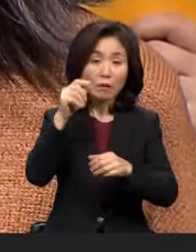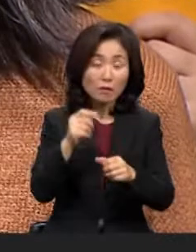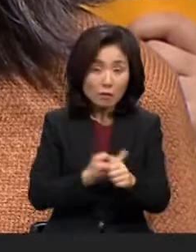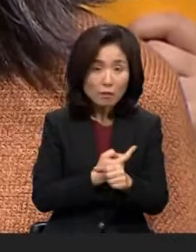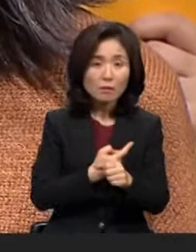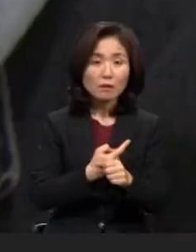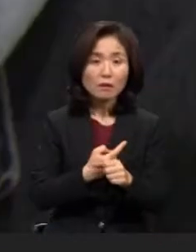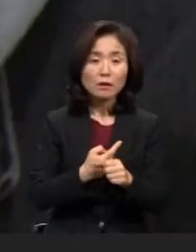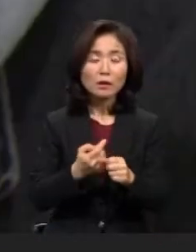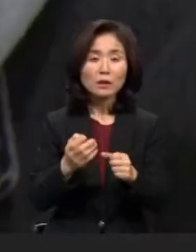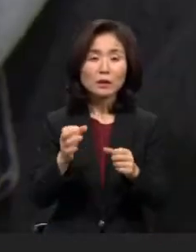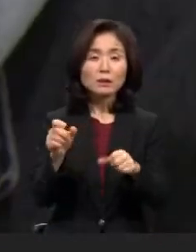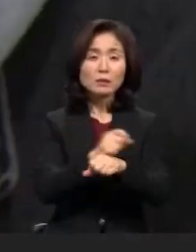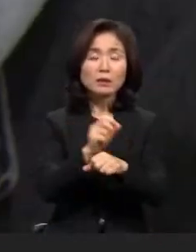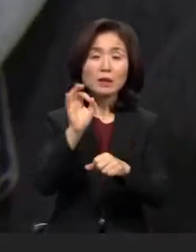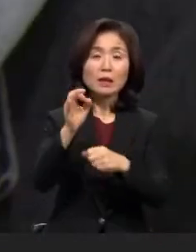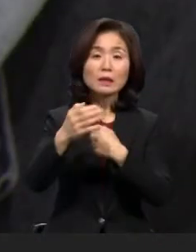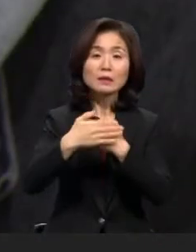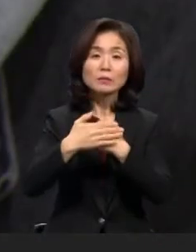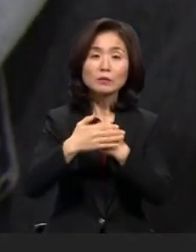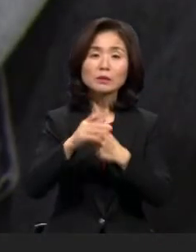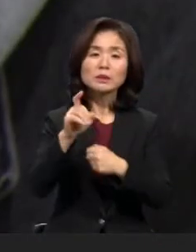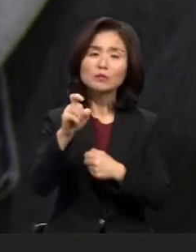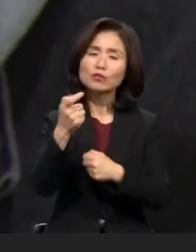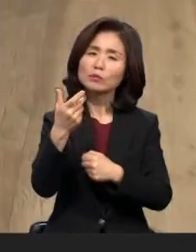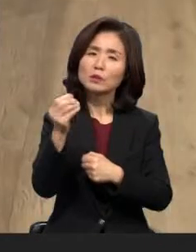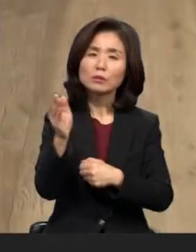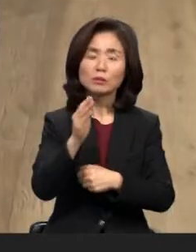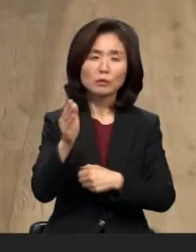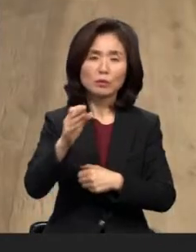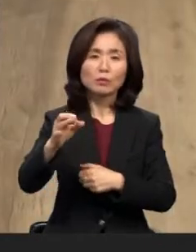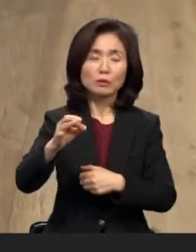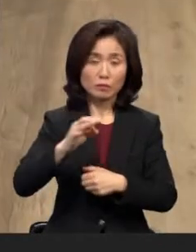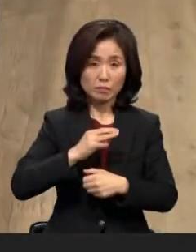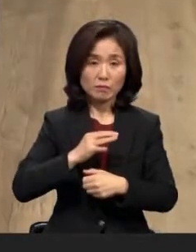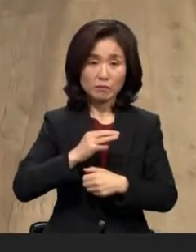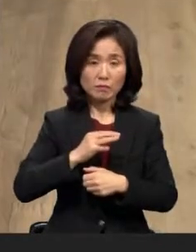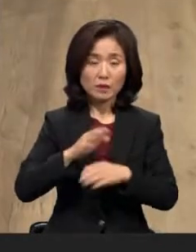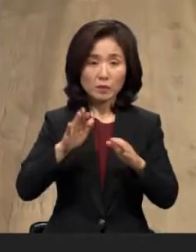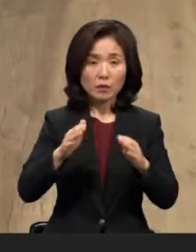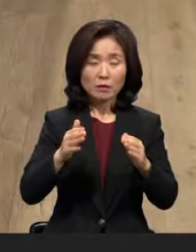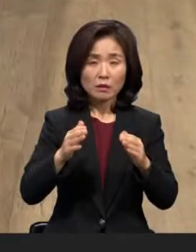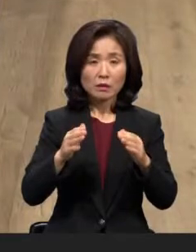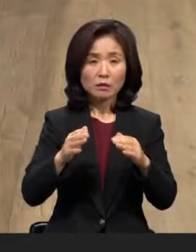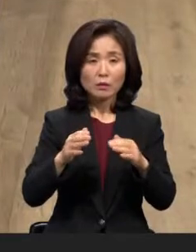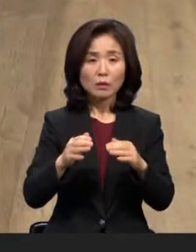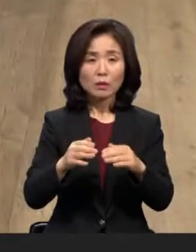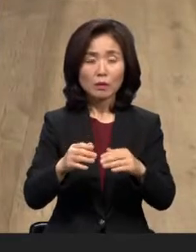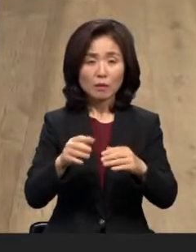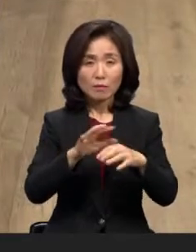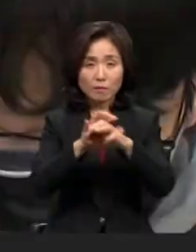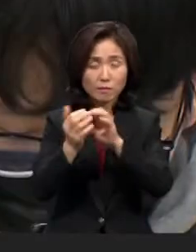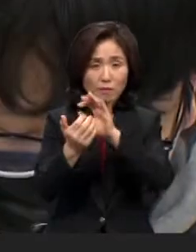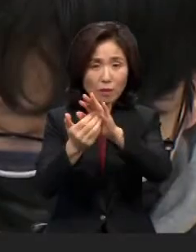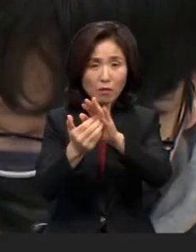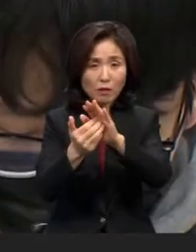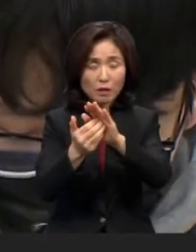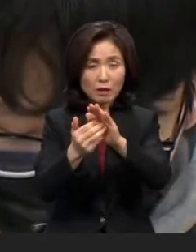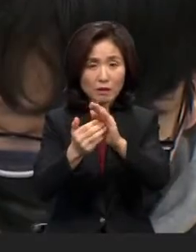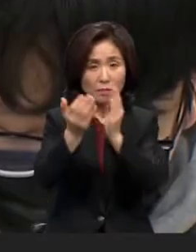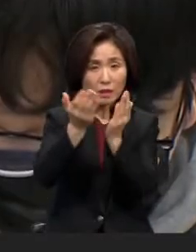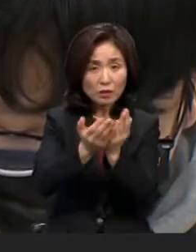특별장학금도 평균 16만 원 수준에 불과합니다. 이번 학기도 방역 단계에 맞춰 비대면 강의를 하겠다는